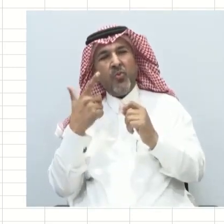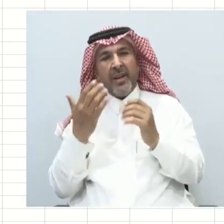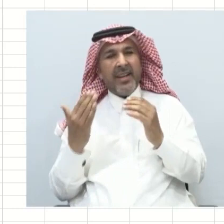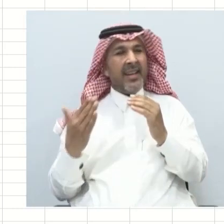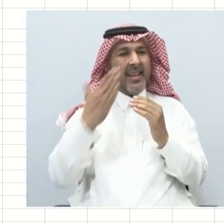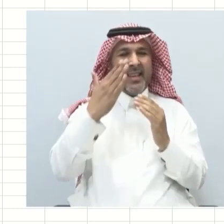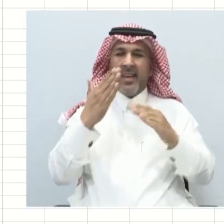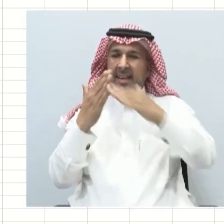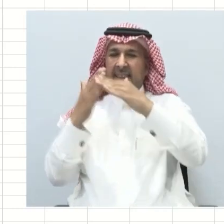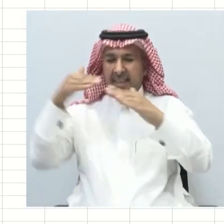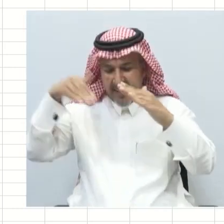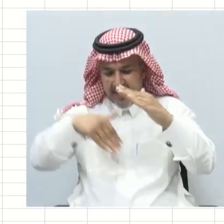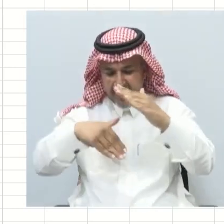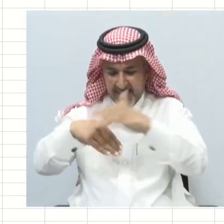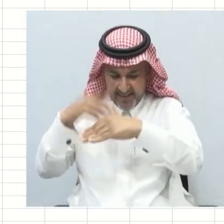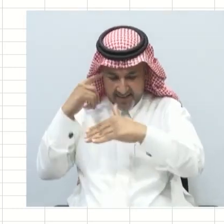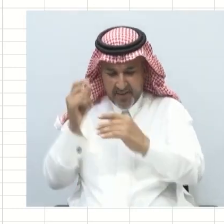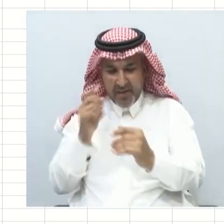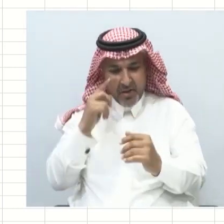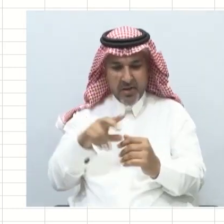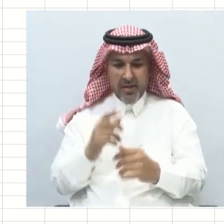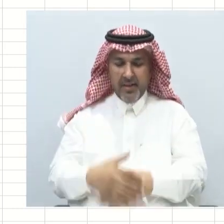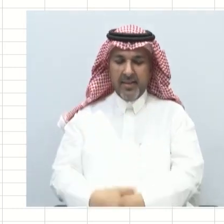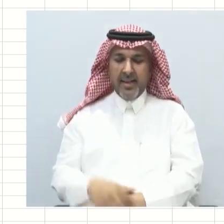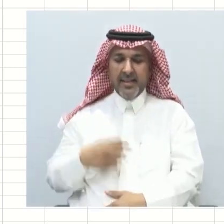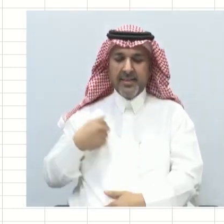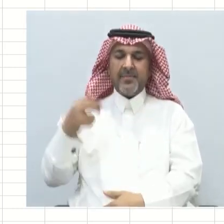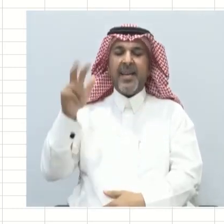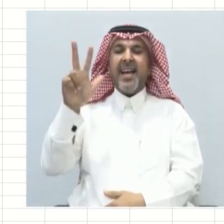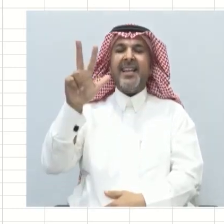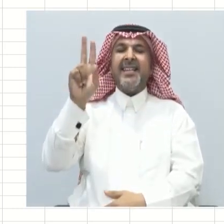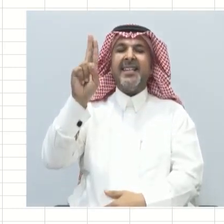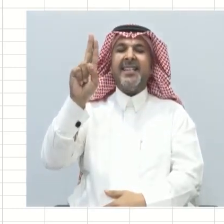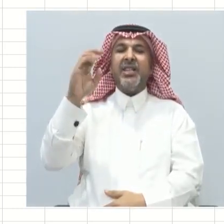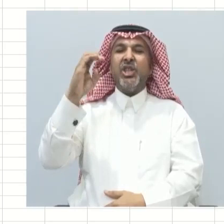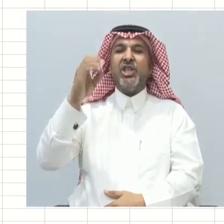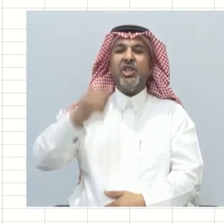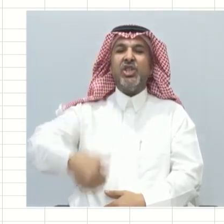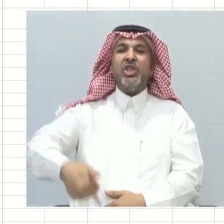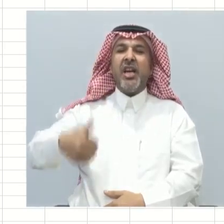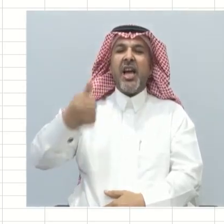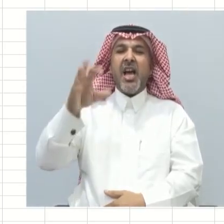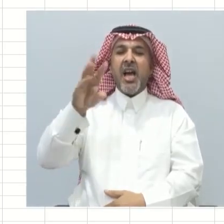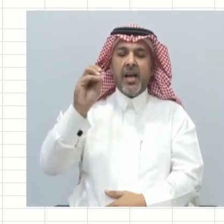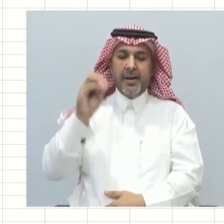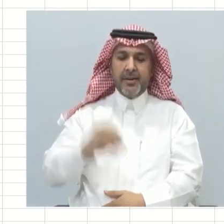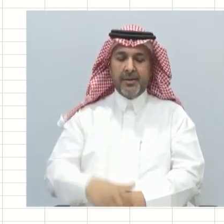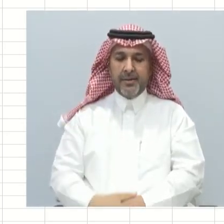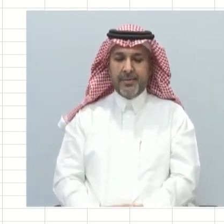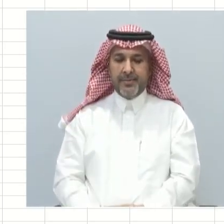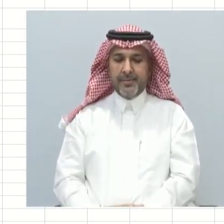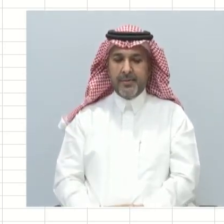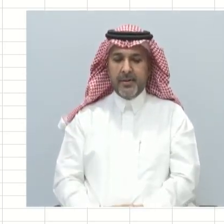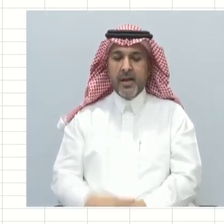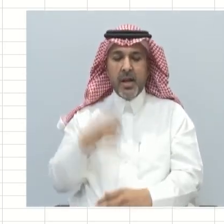الوصول اليه من خلال البيانات الموجوده ممكن الاكسل مباشره يطلع لنا اياه بهذا الشكل طيب كيف